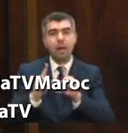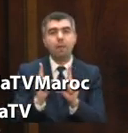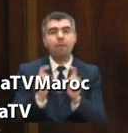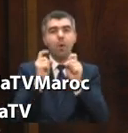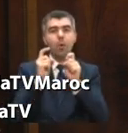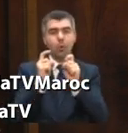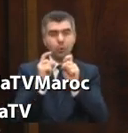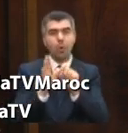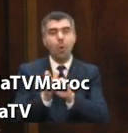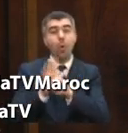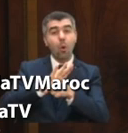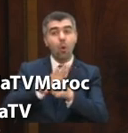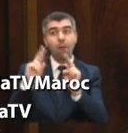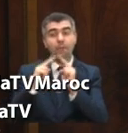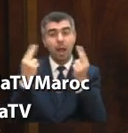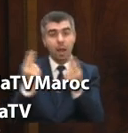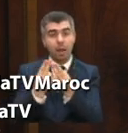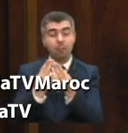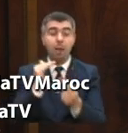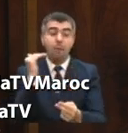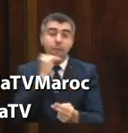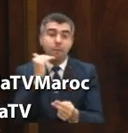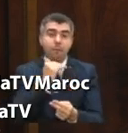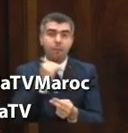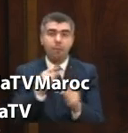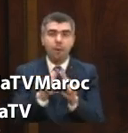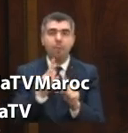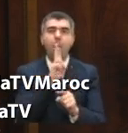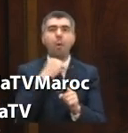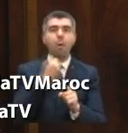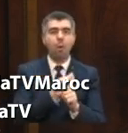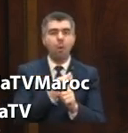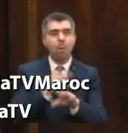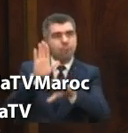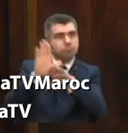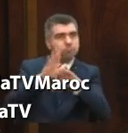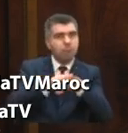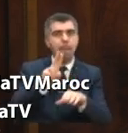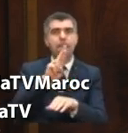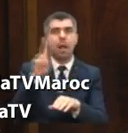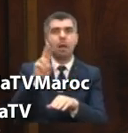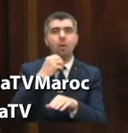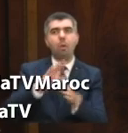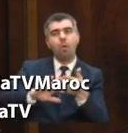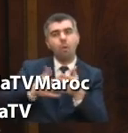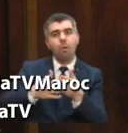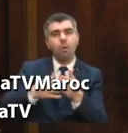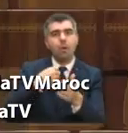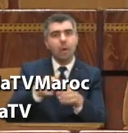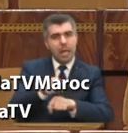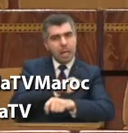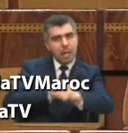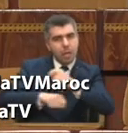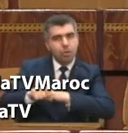في بعض الدول، صارعت الحكومة بتوجيهات سديدة من صاحب الجلالة حفظه الله إلى اتخاذ جميع